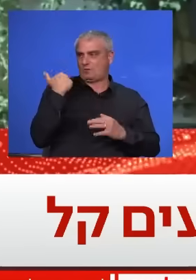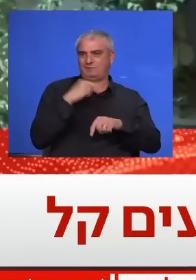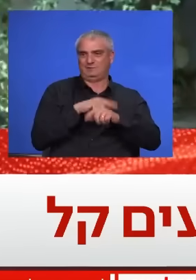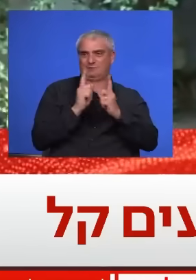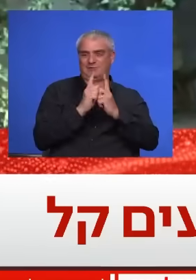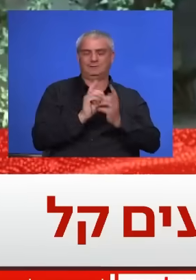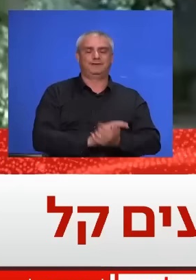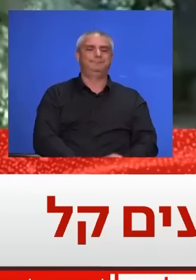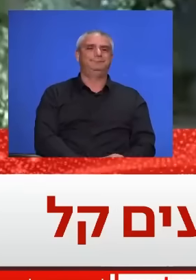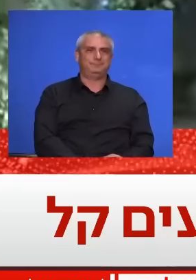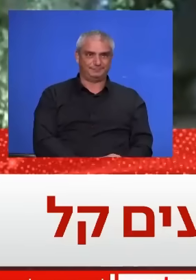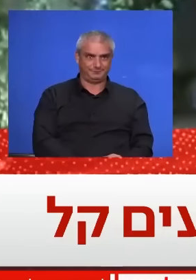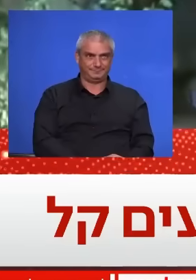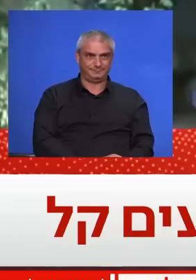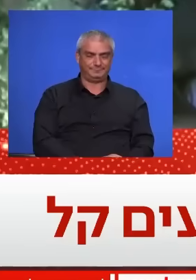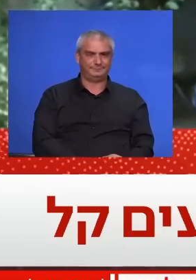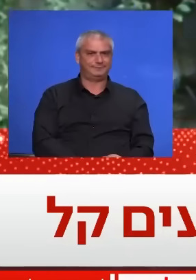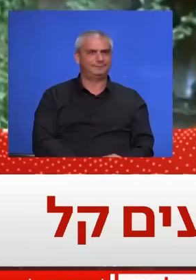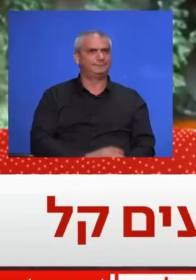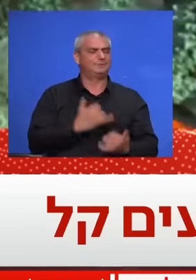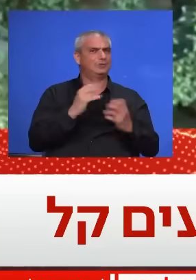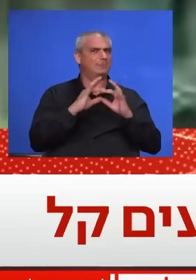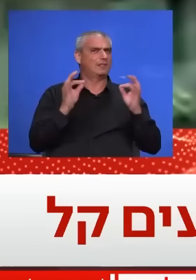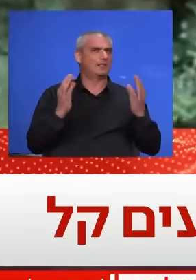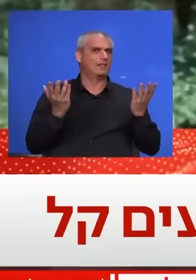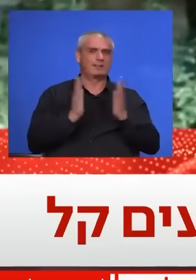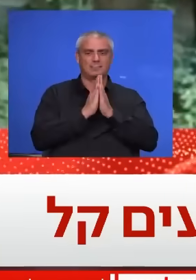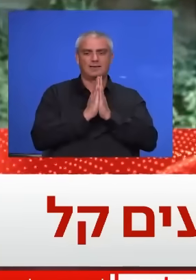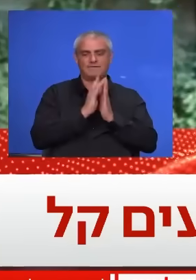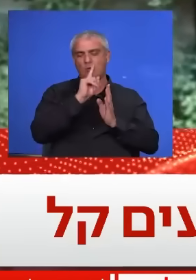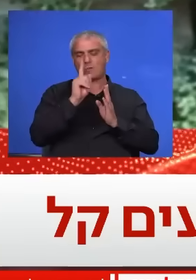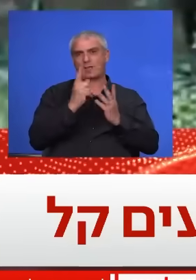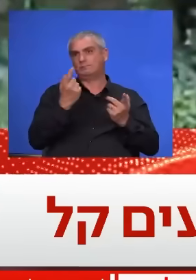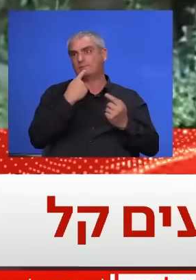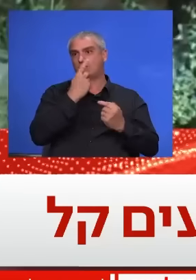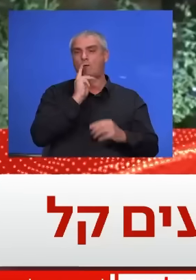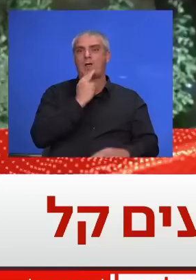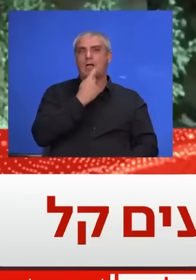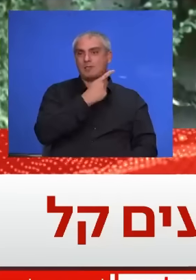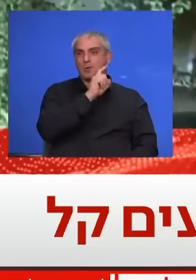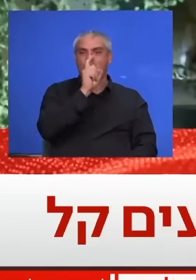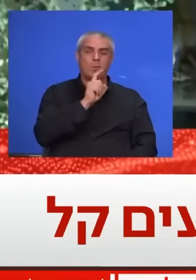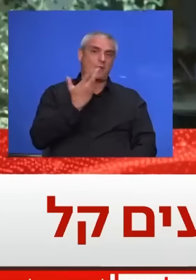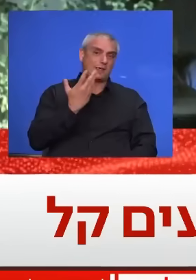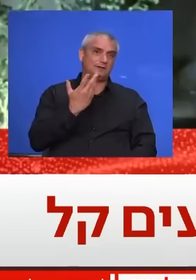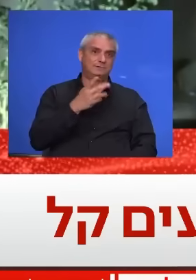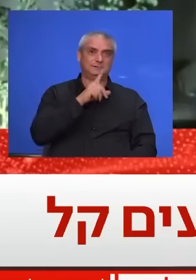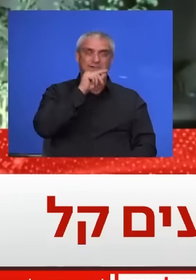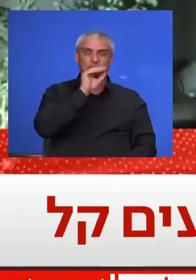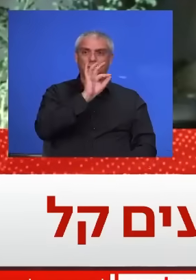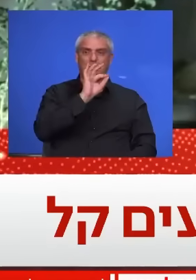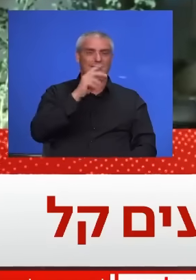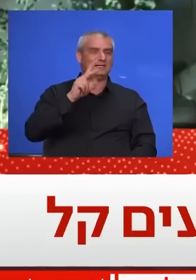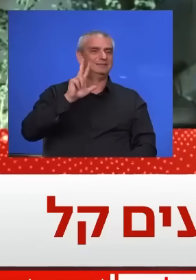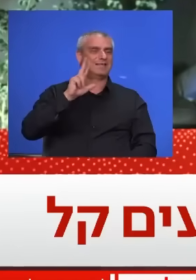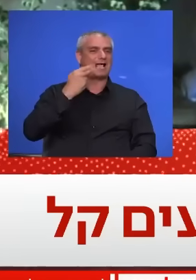איציק זוארץ, היום הזה התחיל באיזה תקווה שאולי פומפמה מכיוון קטר, אולי גם הציות של צחי הנגבי ראש המל"ל